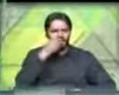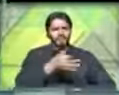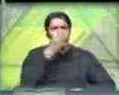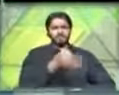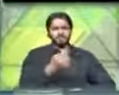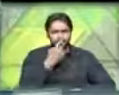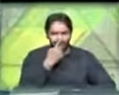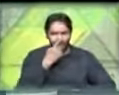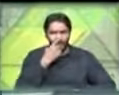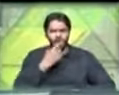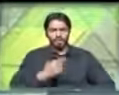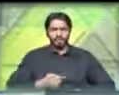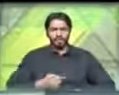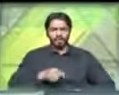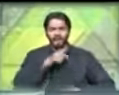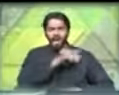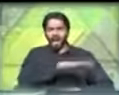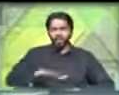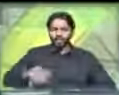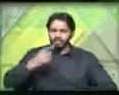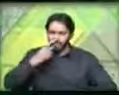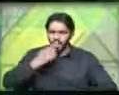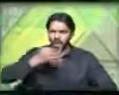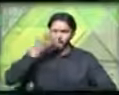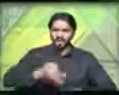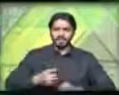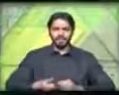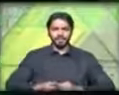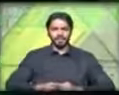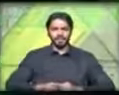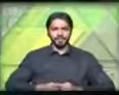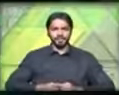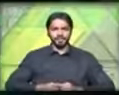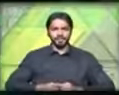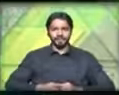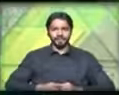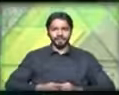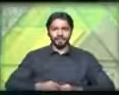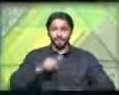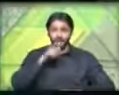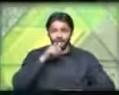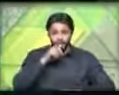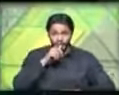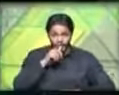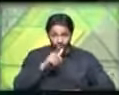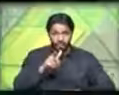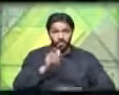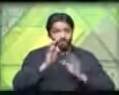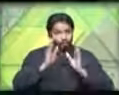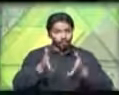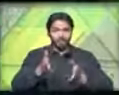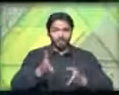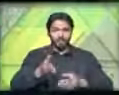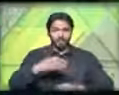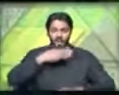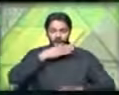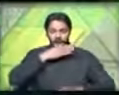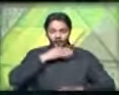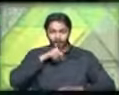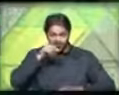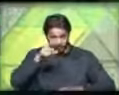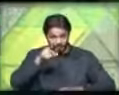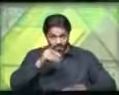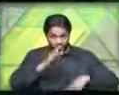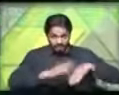من ولدك. بس الأولاد ليسوا على شاكلة سيدنا سليمان صاحب الكلام. أعلم علم اليقين، لكن هب أن